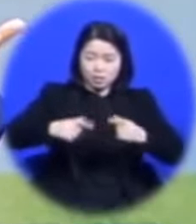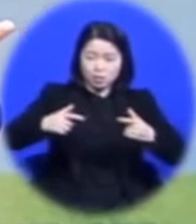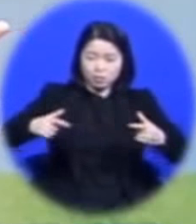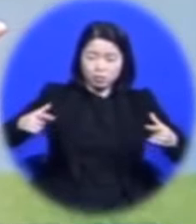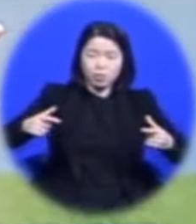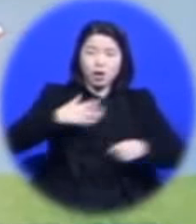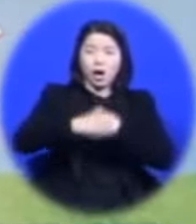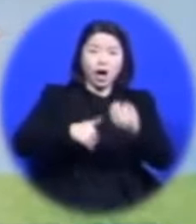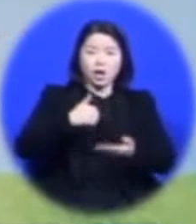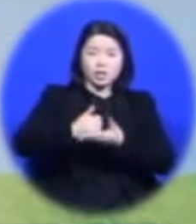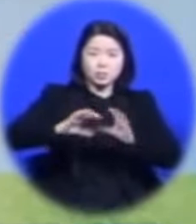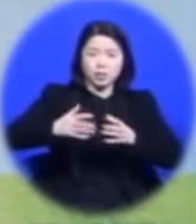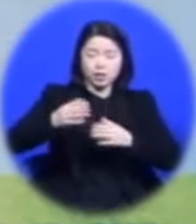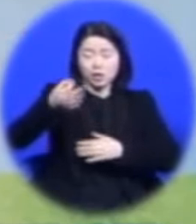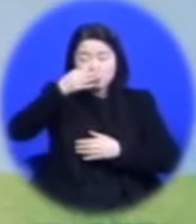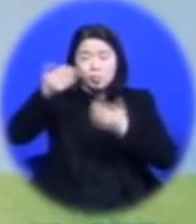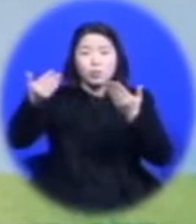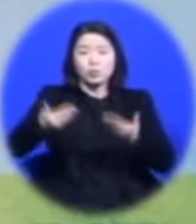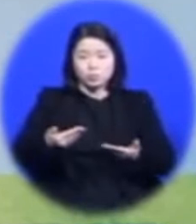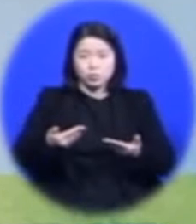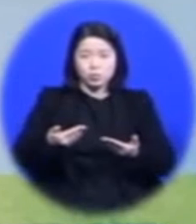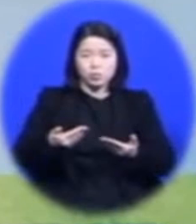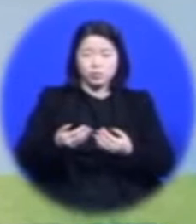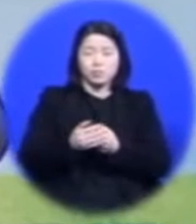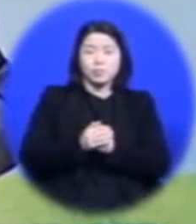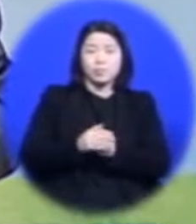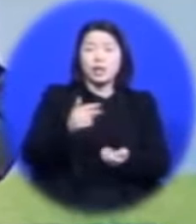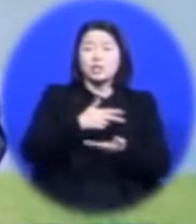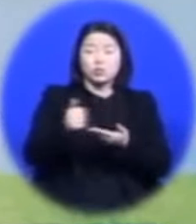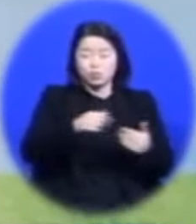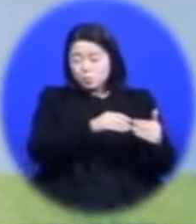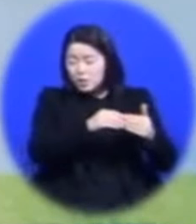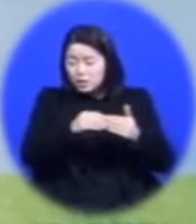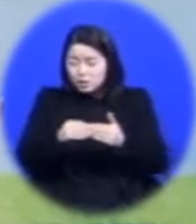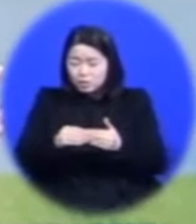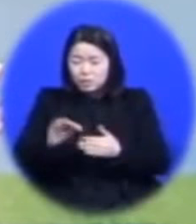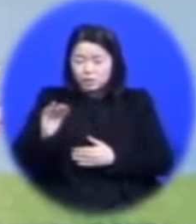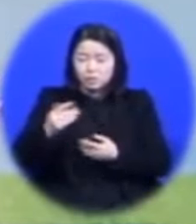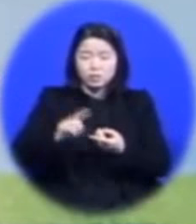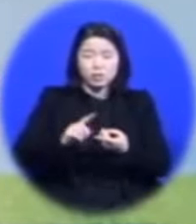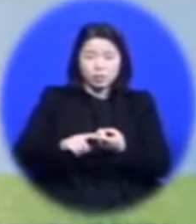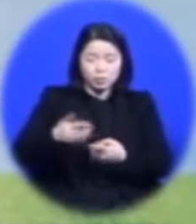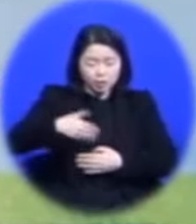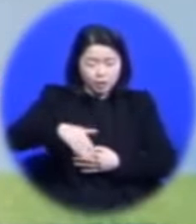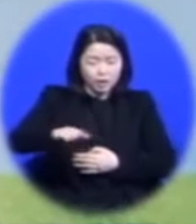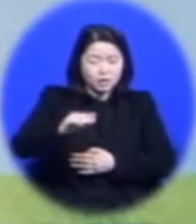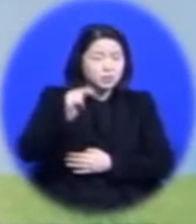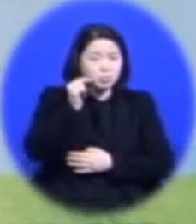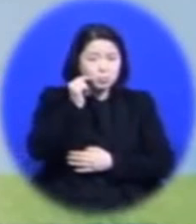보여 주세요 주님이 이끄시는 대로 안 갈 수